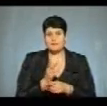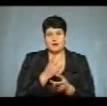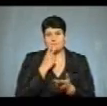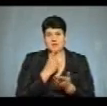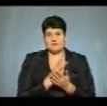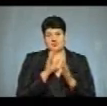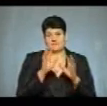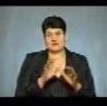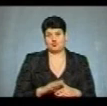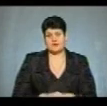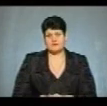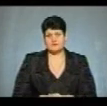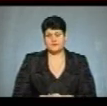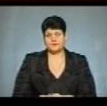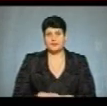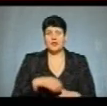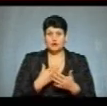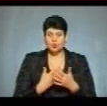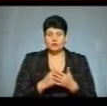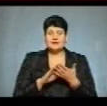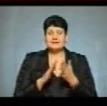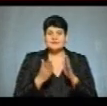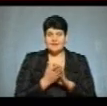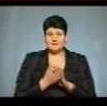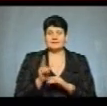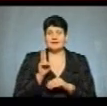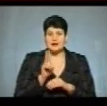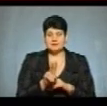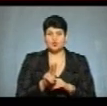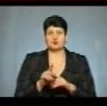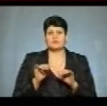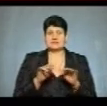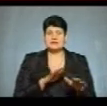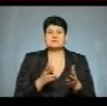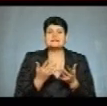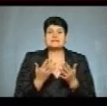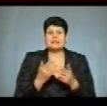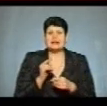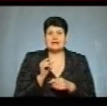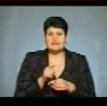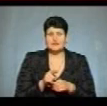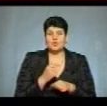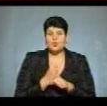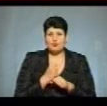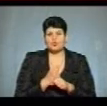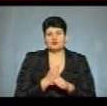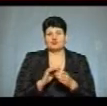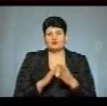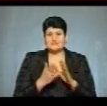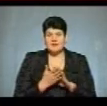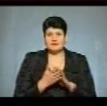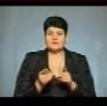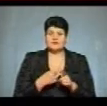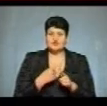передбачені законодавством. Тобто йде мова про стан транспортного засобу, наскільки він у робочому стані. Так. Чи все ж таки